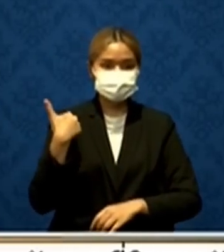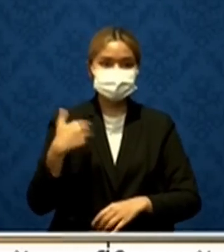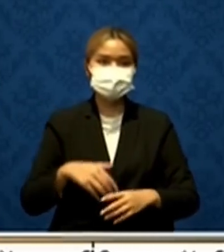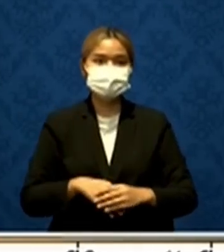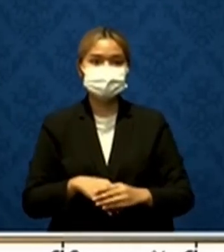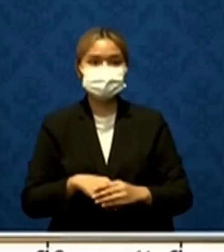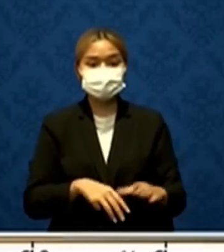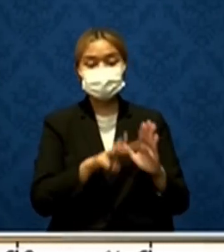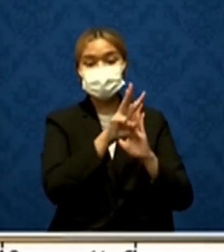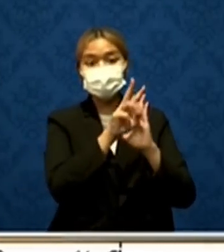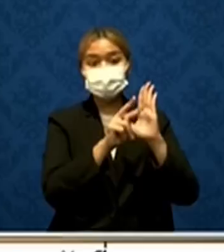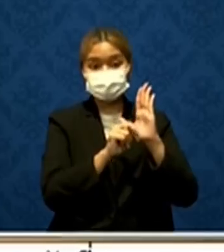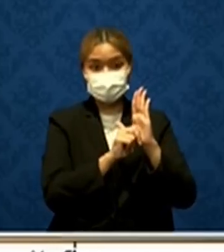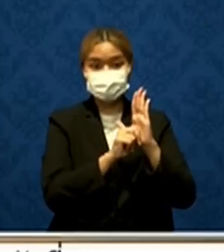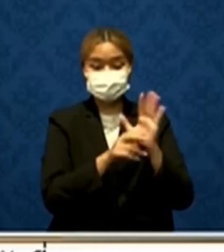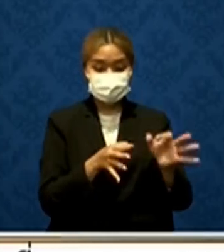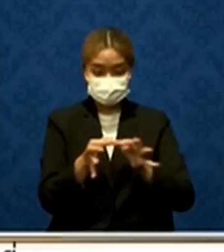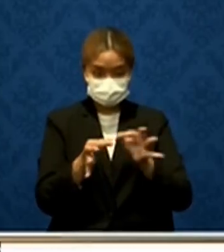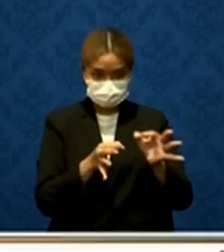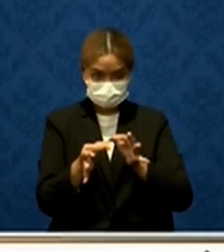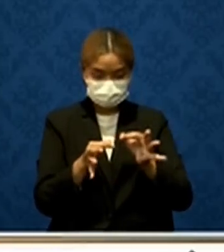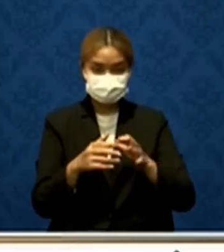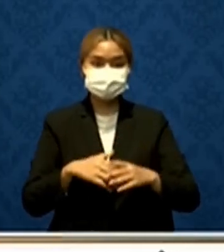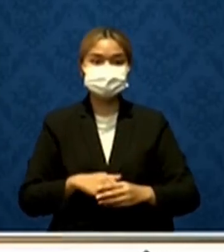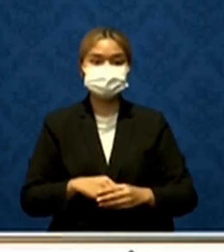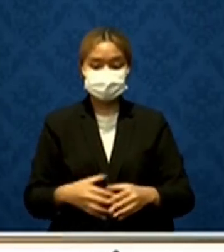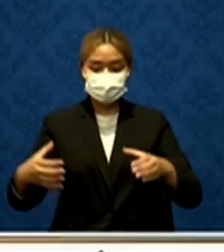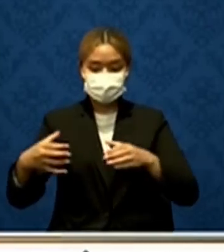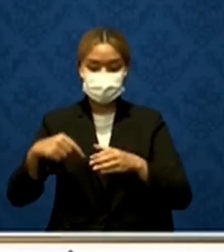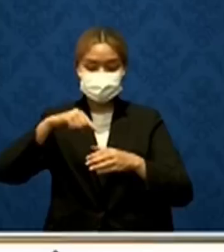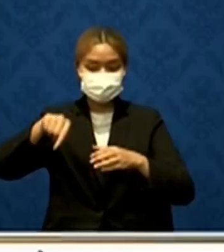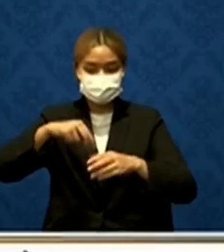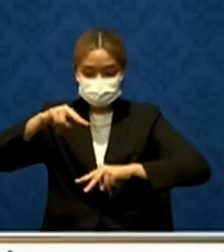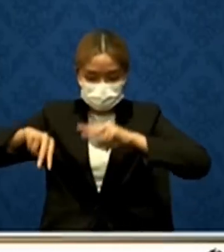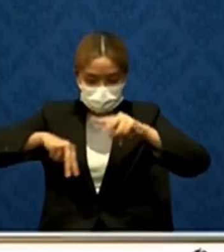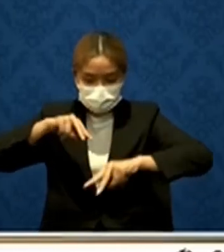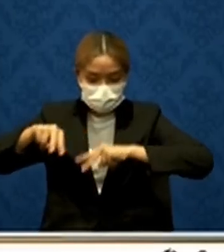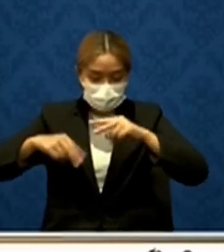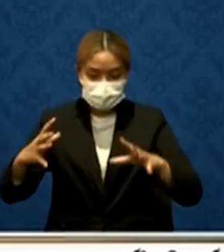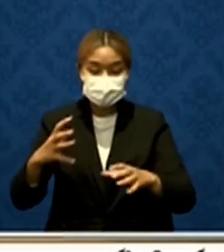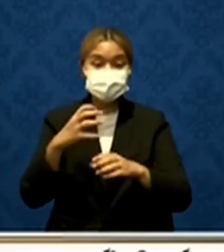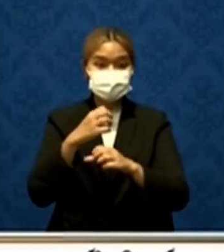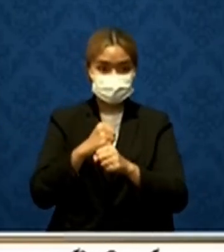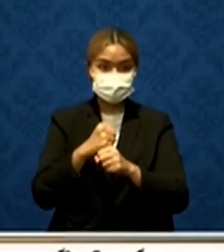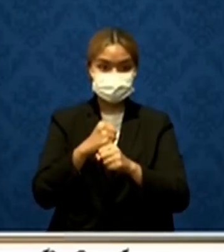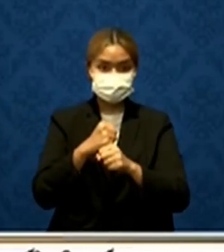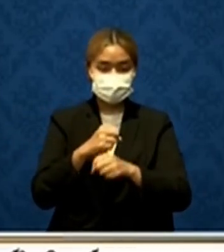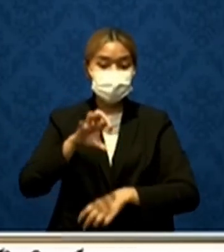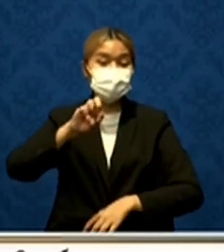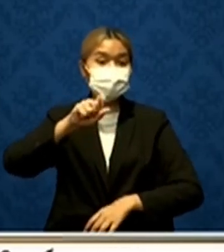เรื่องวินัยขออนุญาตเรียนว่าคณะกรรมการสืบสวนข้อเท็จจริงสรุปผลการสอบวินัย